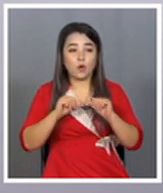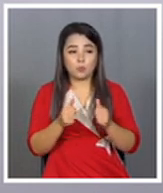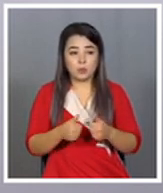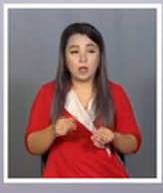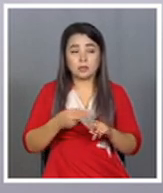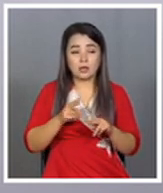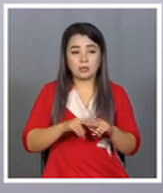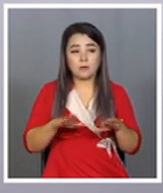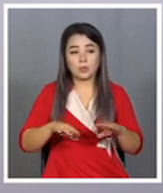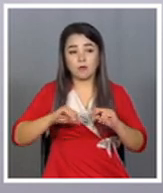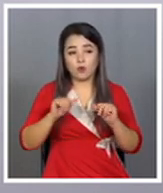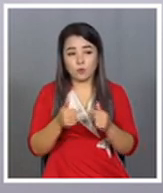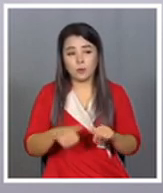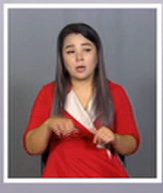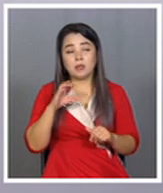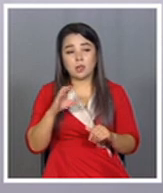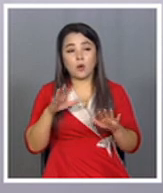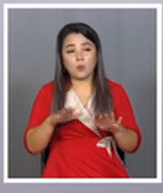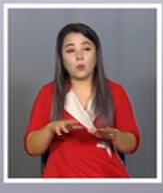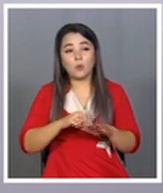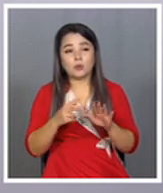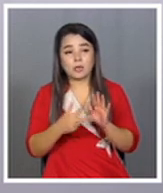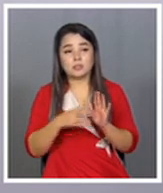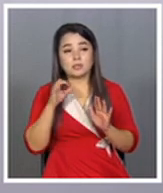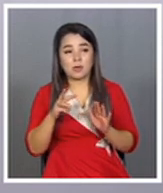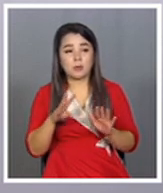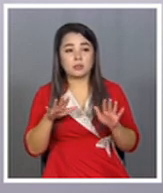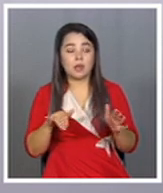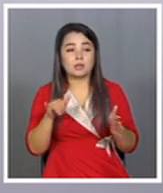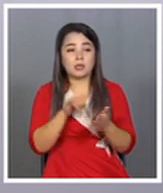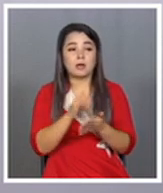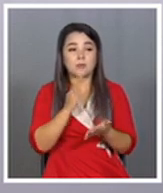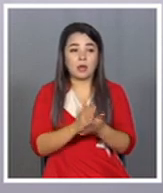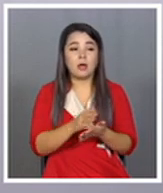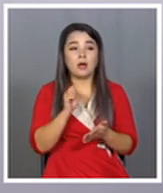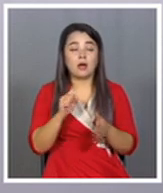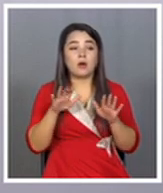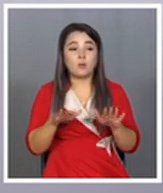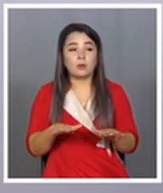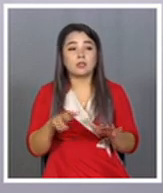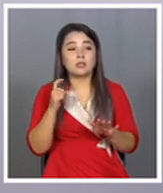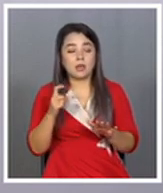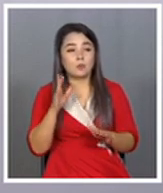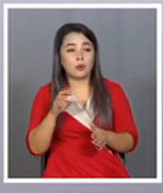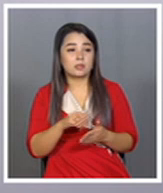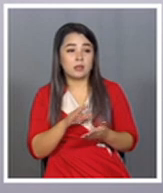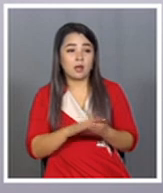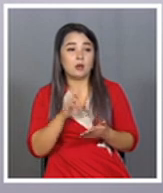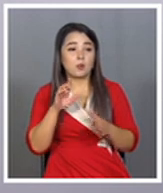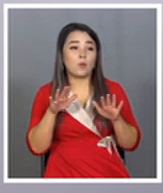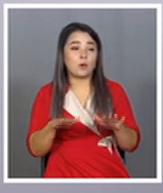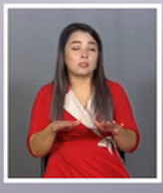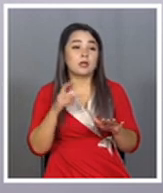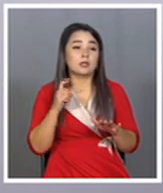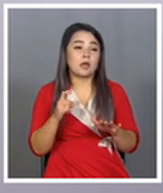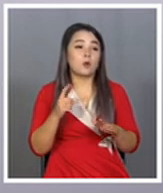Осы формулаға S-тің орнына 18 сантиметр квадратты қоямыз, A-ның орнына X-ті қоямыз, B-ның орнына